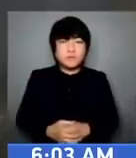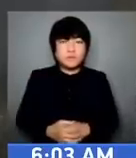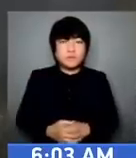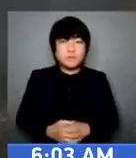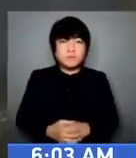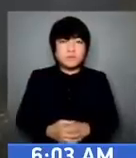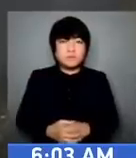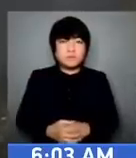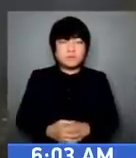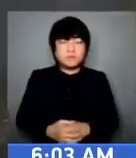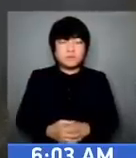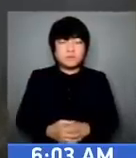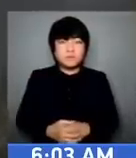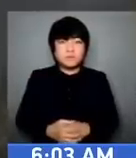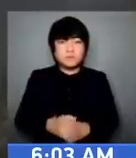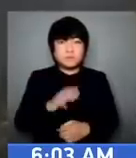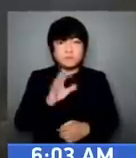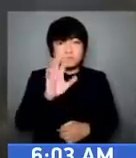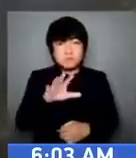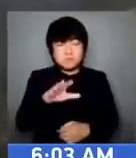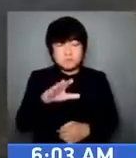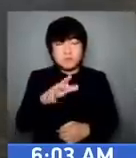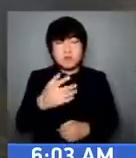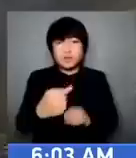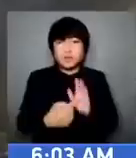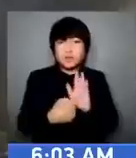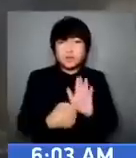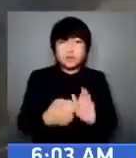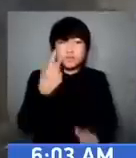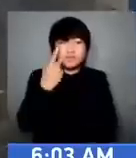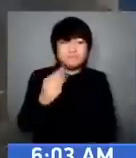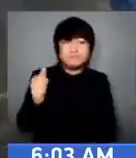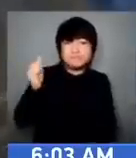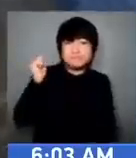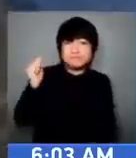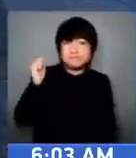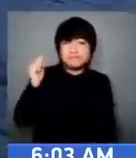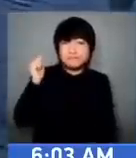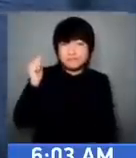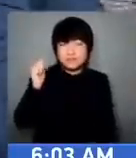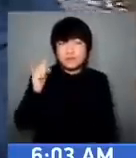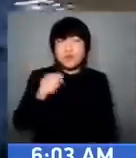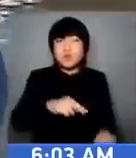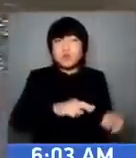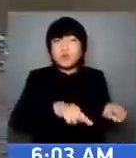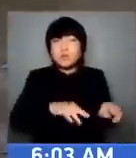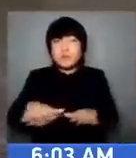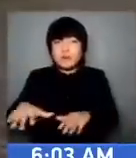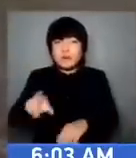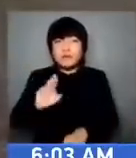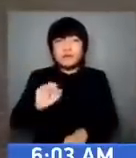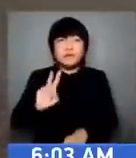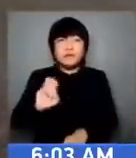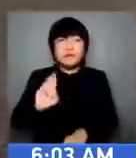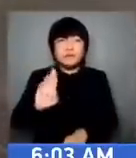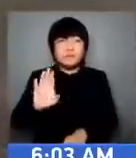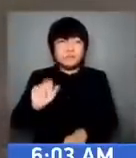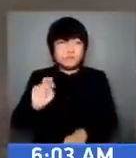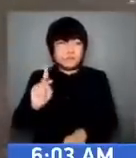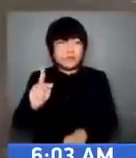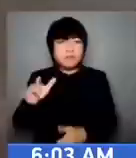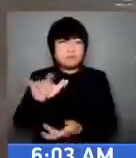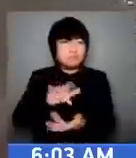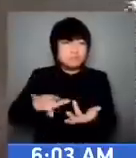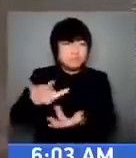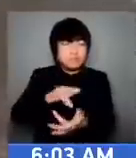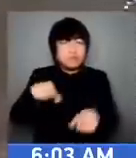Igan, ipapakita ko lamang sa inyo ito ating likuran. Ito yung riverbanks area, yung pasyalan na karaniwang mga jogging, bike. Pero ito ay